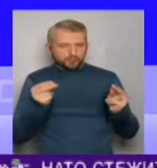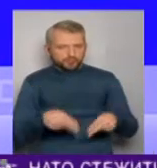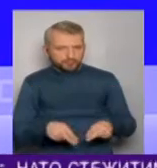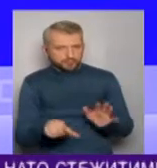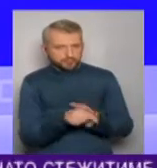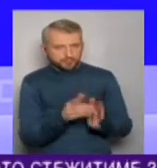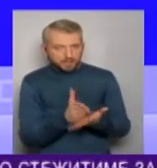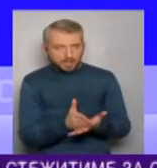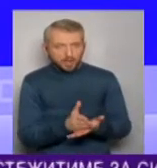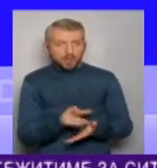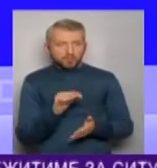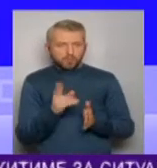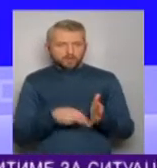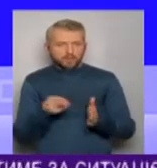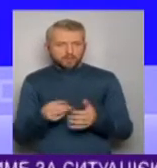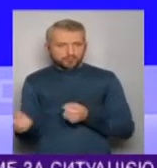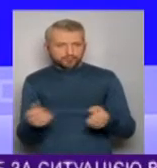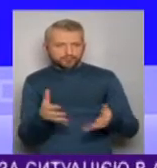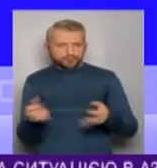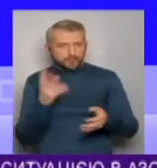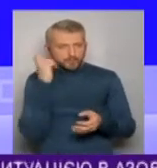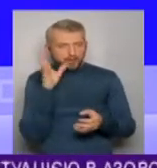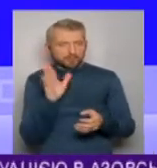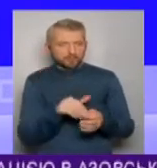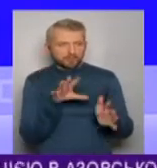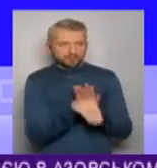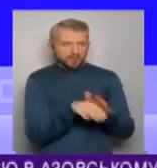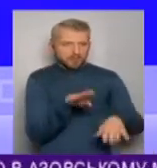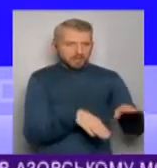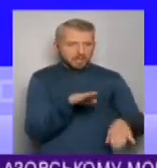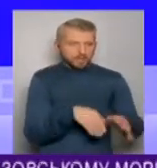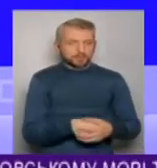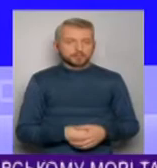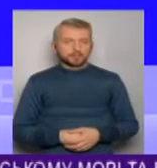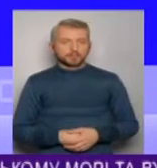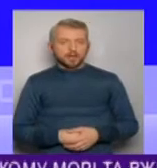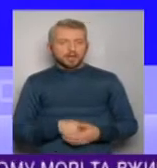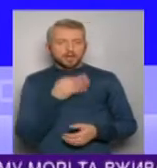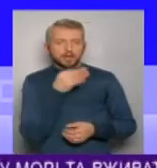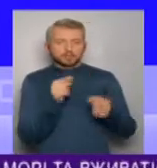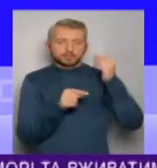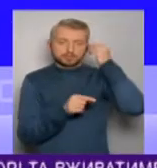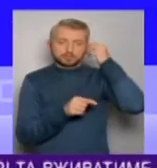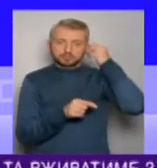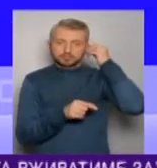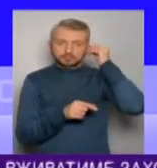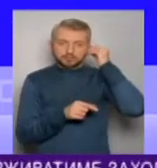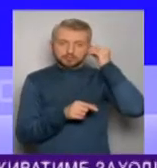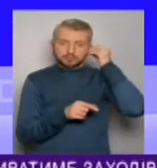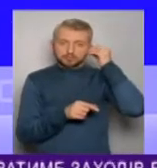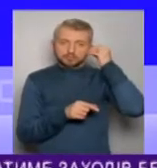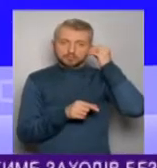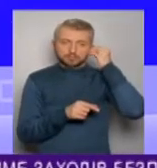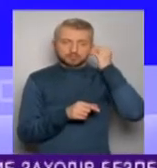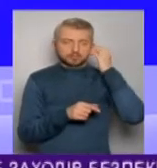ми по залізниці доставляємо до Києва, потім завозимо ангари. Тобто, скажімо, ті нормативи, які були нам поставлені,